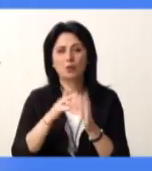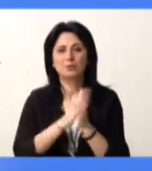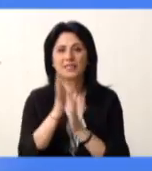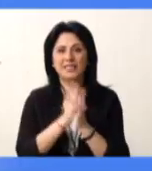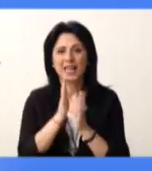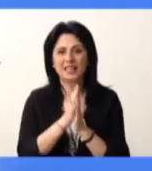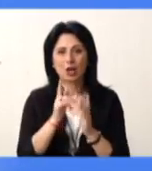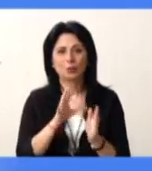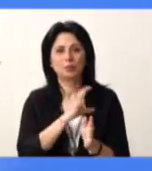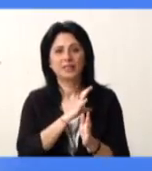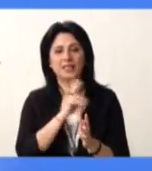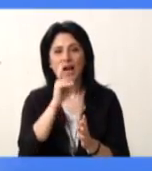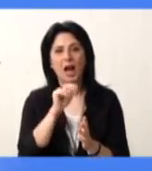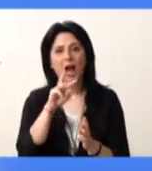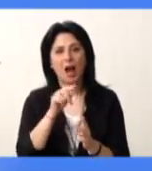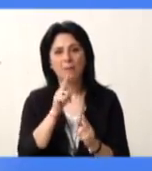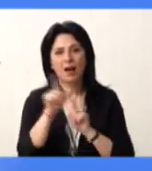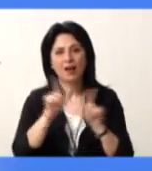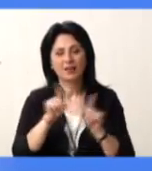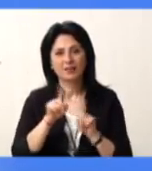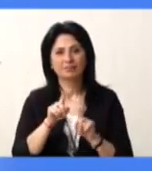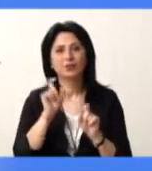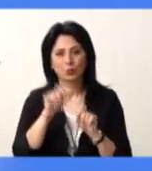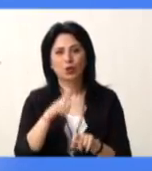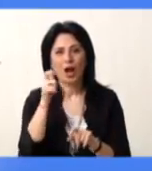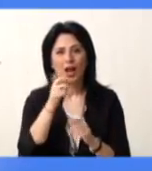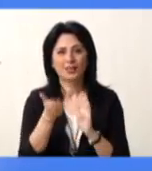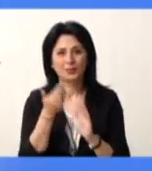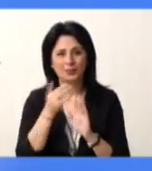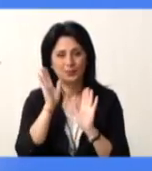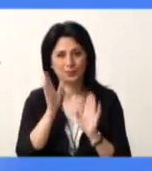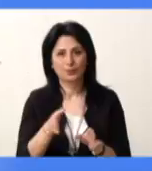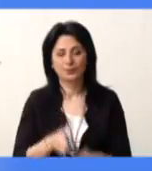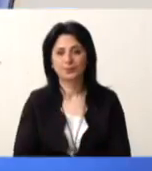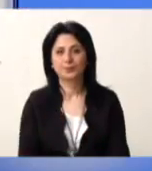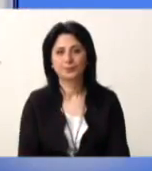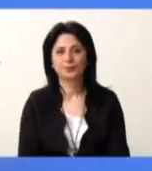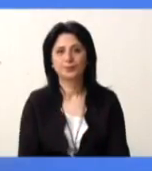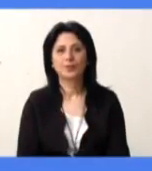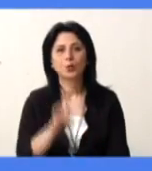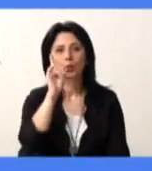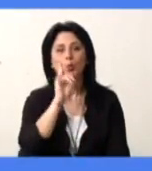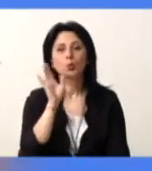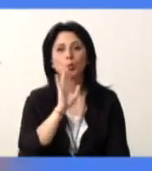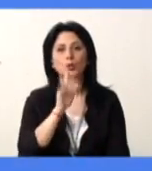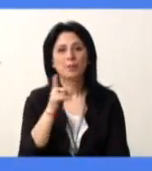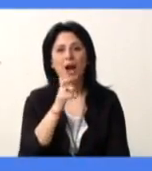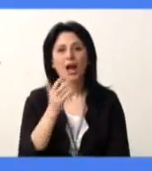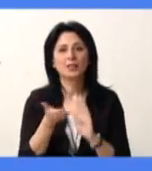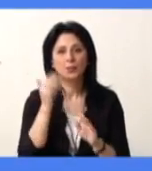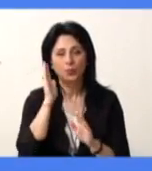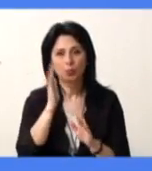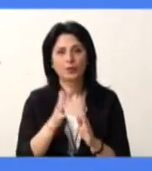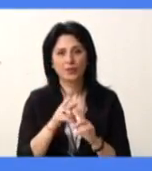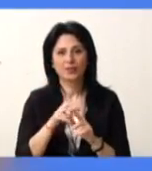მცენარეული ბოჭკოთი მდიდარი კამა ასევე აგარიდებთ არასასიამოვნო აირებს. უსიამოვნო აირებს აგარიდებთ